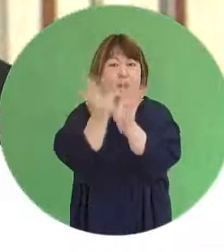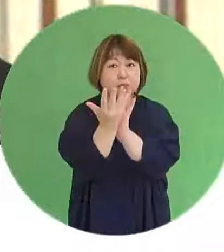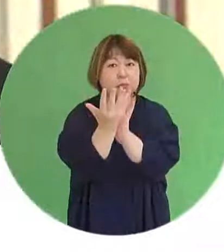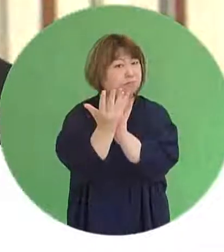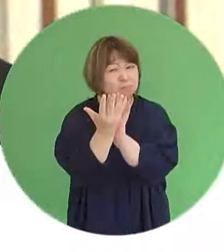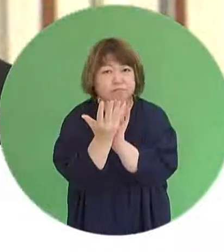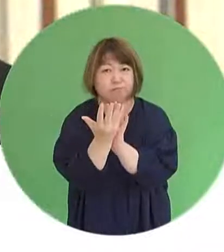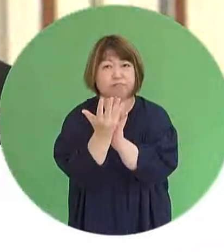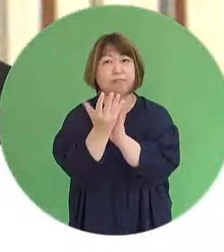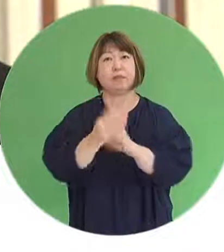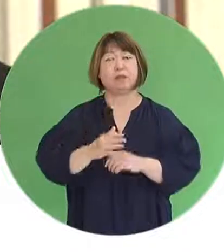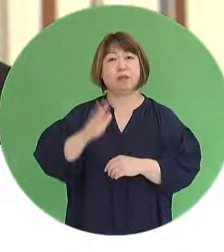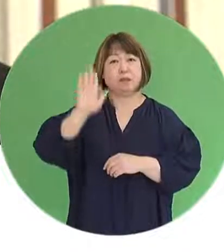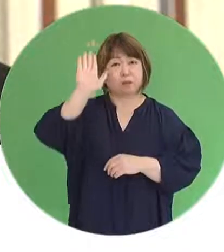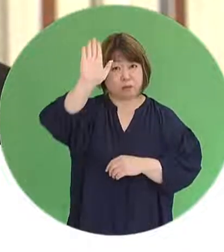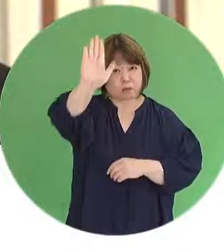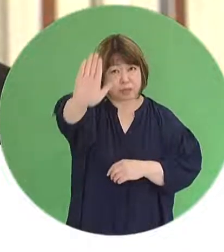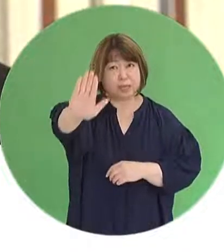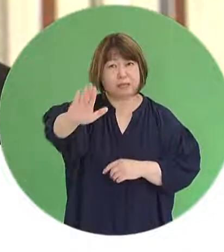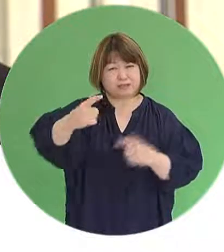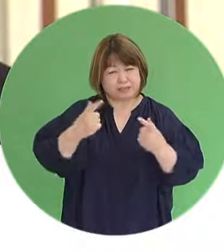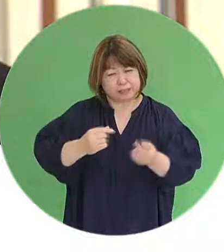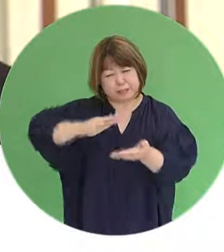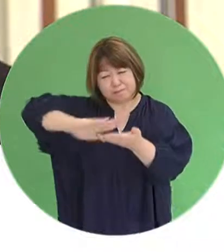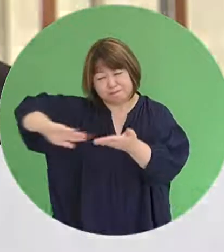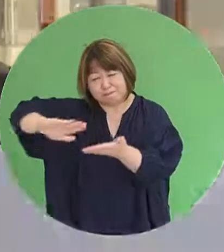世に語り継ぐ必要っていうのはあるんかなと思いますね。